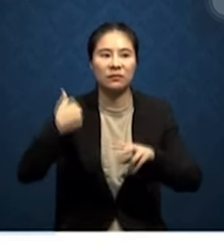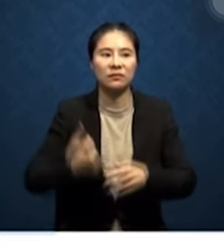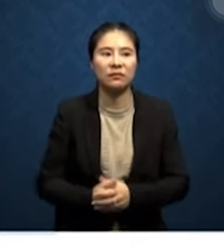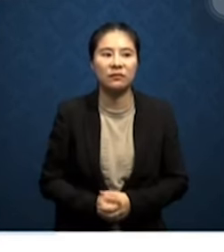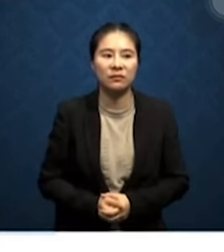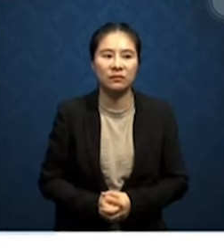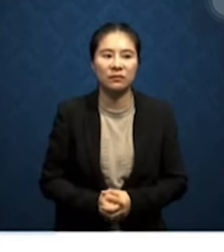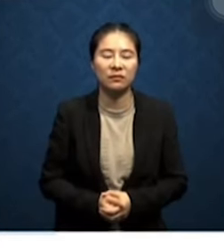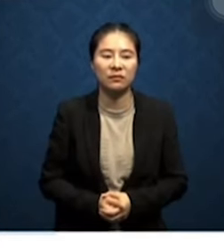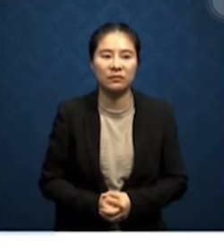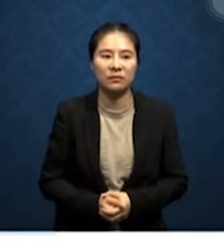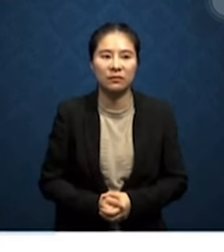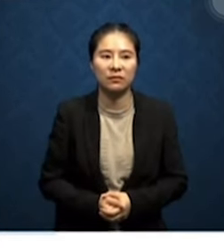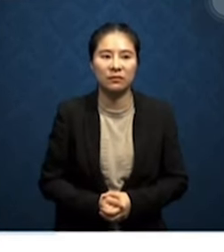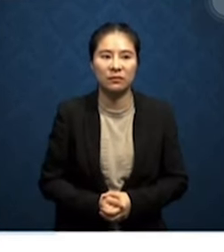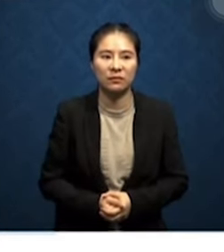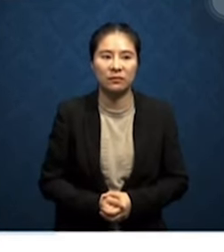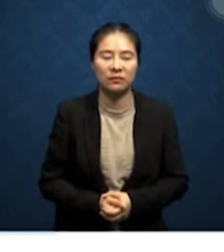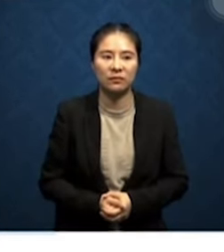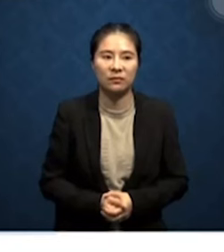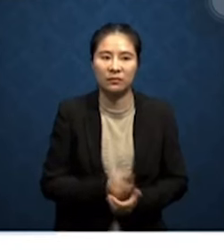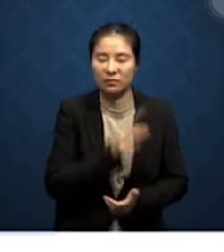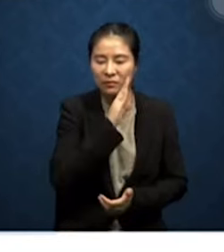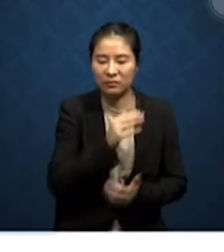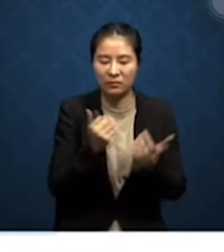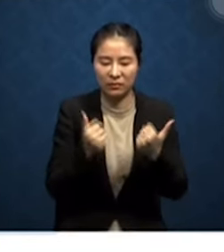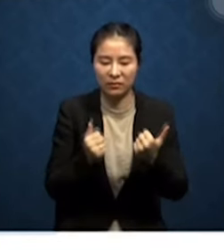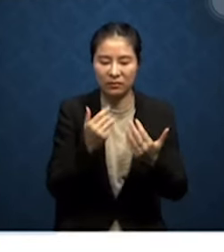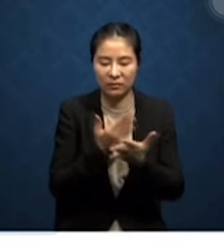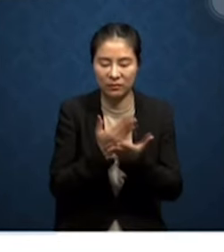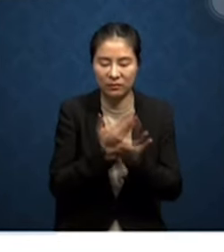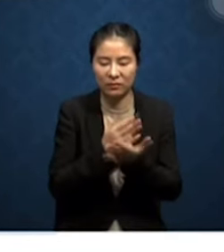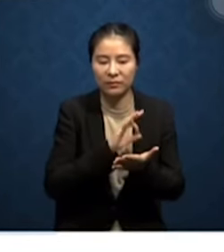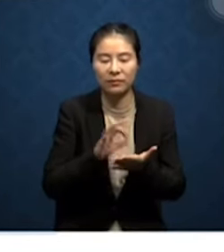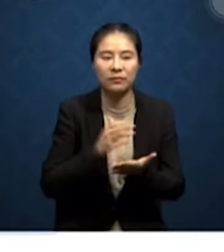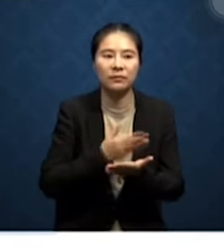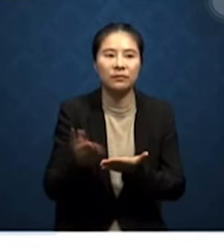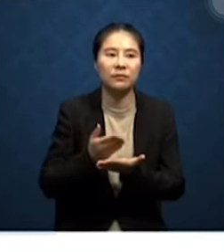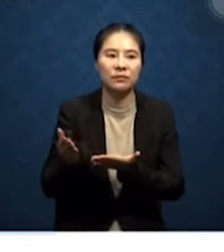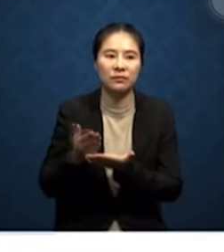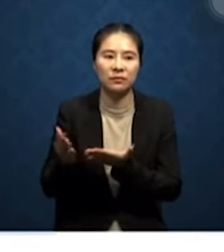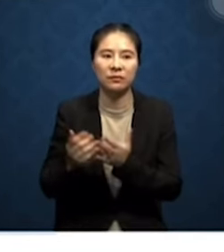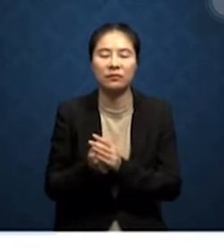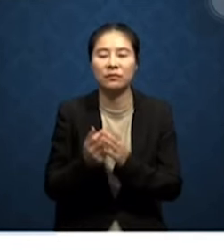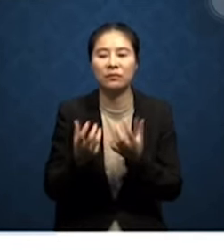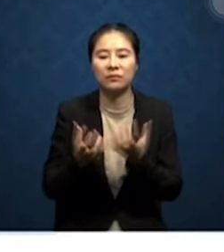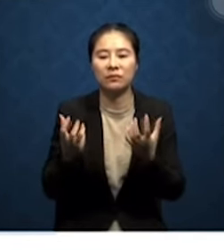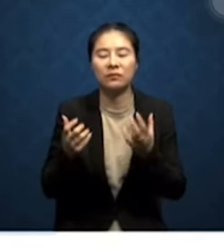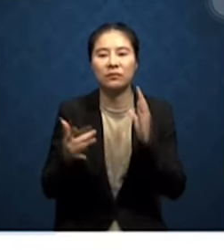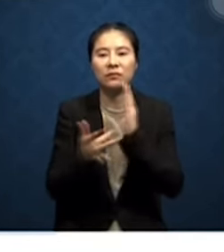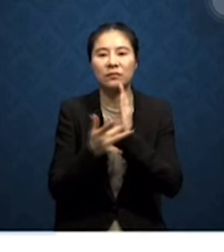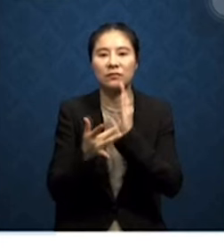แล้วในครั้งนี้ถ้ามันมีการใช้จ่ายเงินดิจิตอลชาวสวนหาผักมาขาย